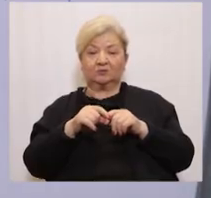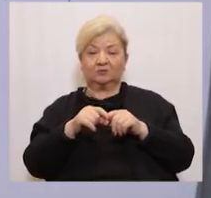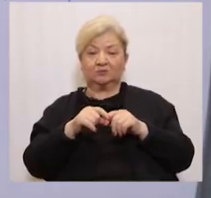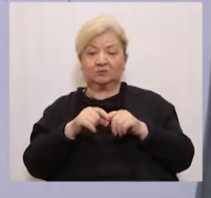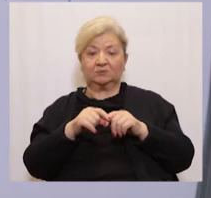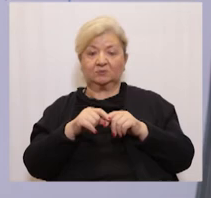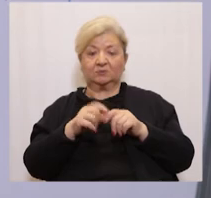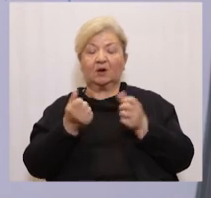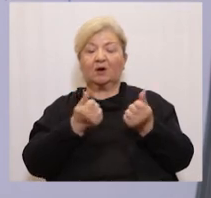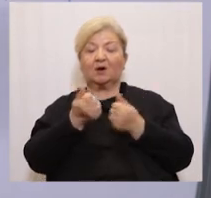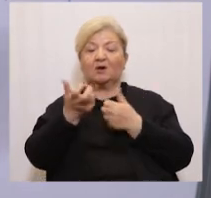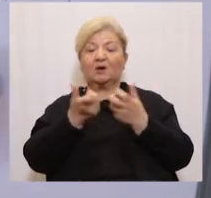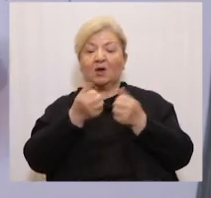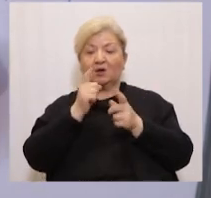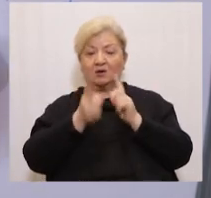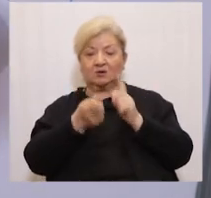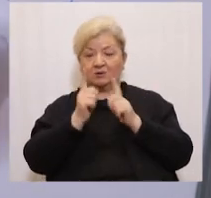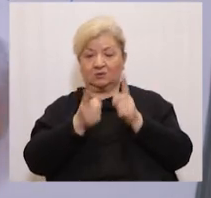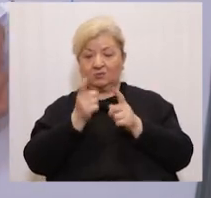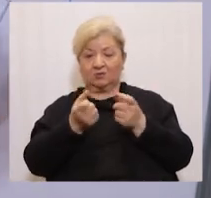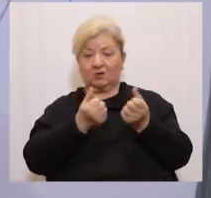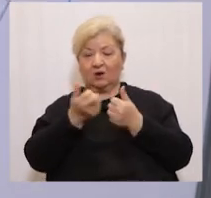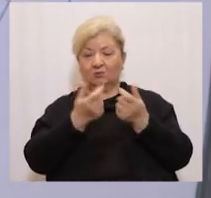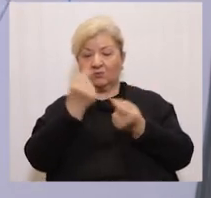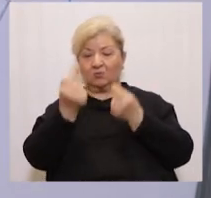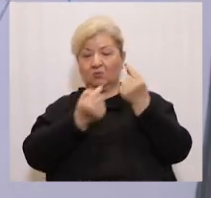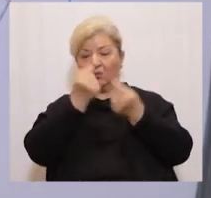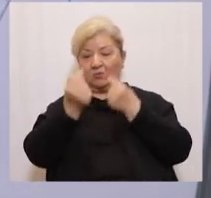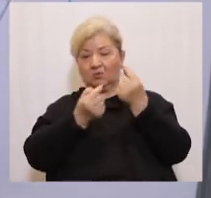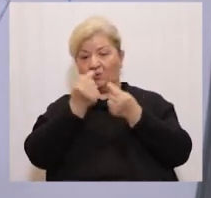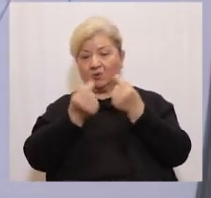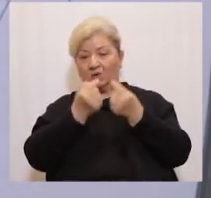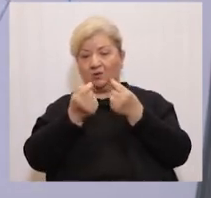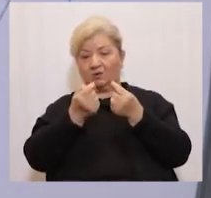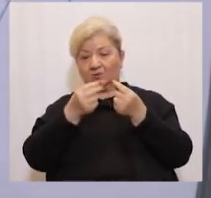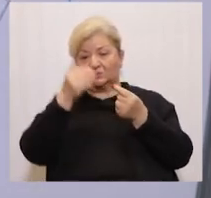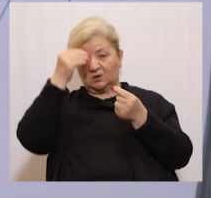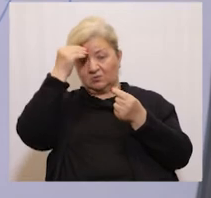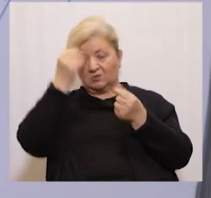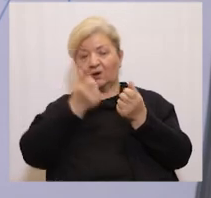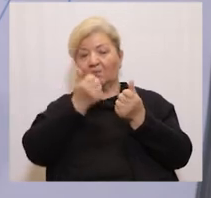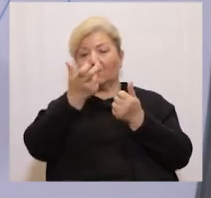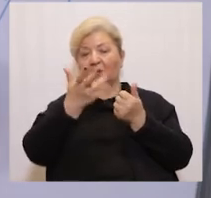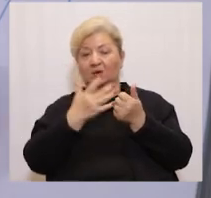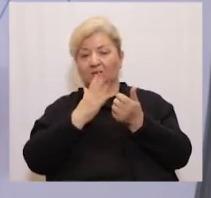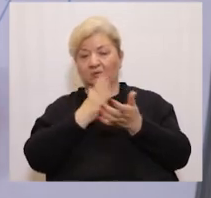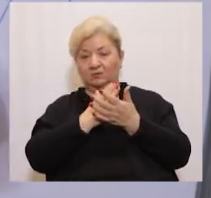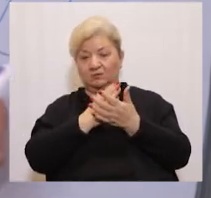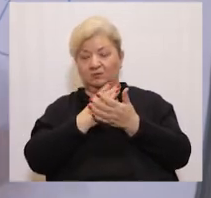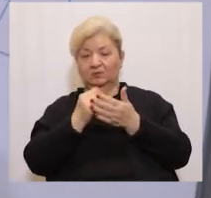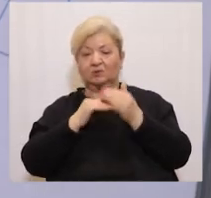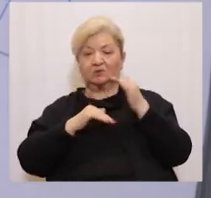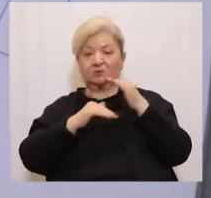არის რაოდენობა, რეალური რაოდენობა მოლეკულების, რომელიც წარმოგიდგენიათ რამხელა რიცხვი იქნება,